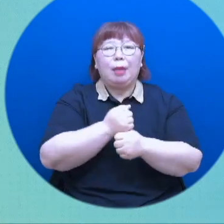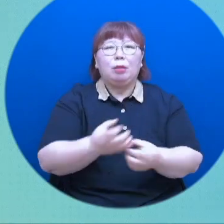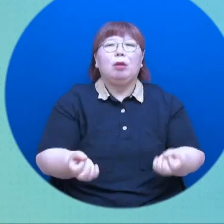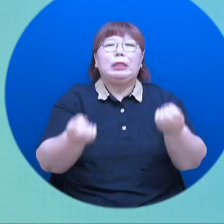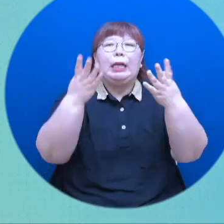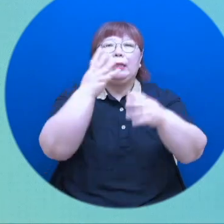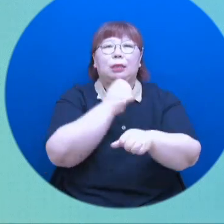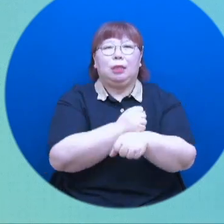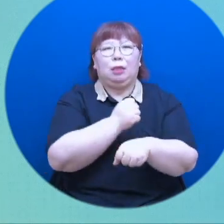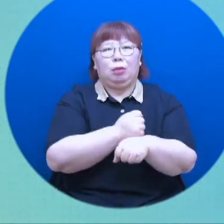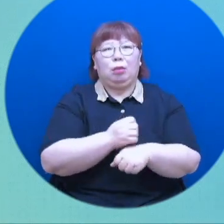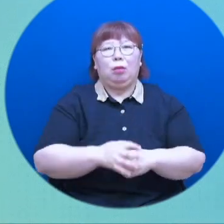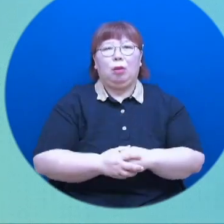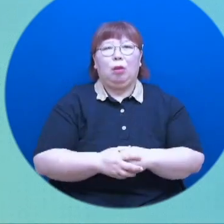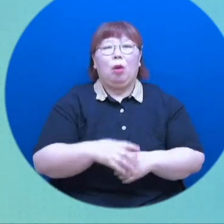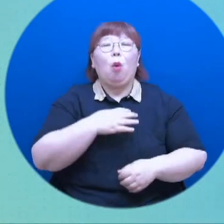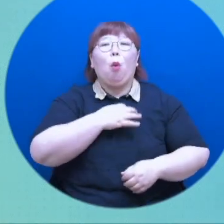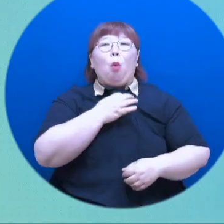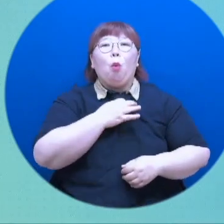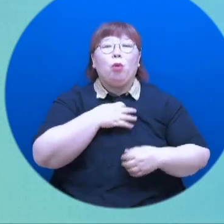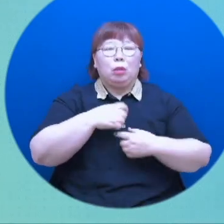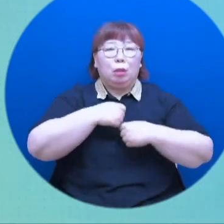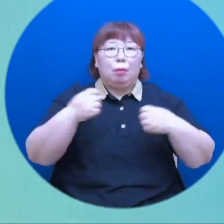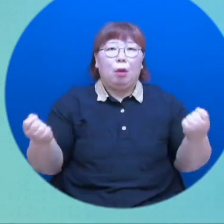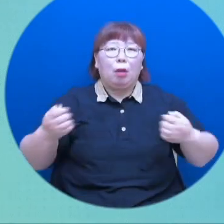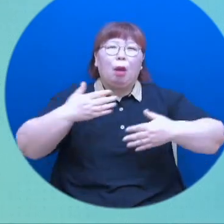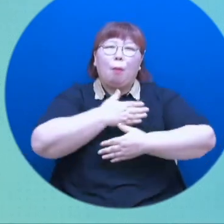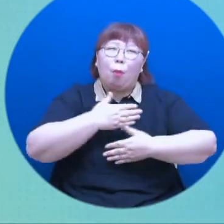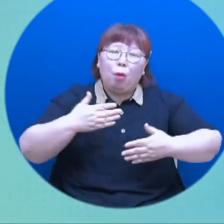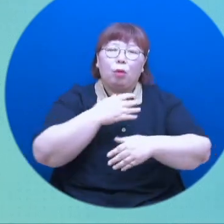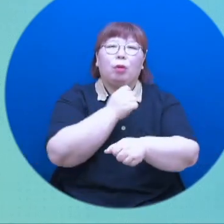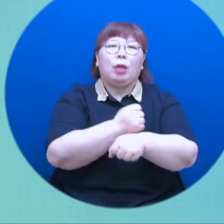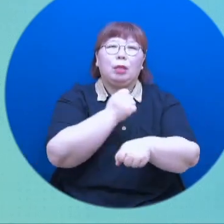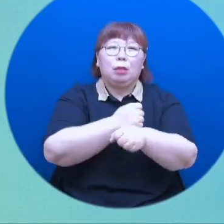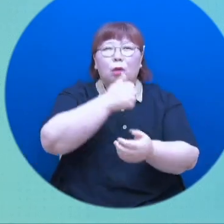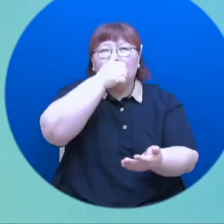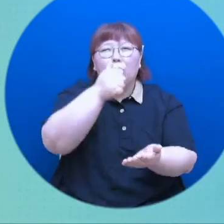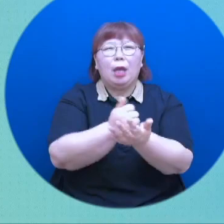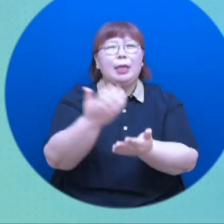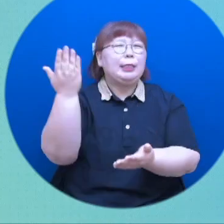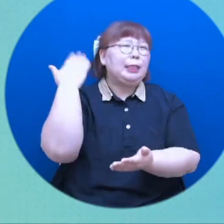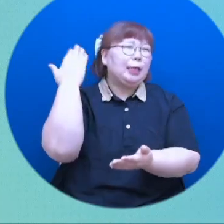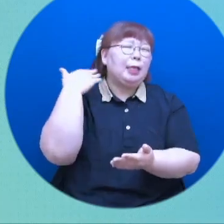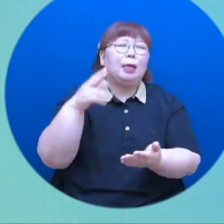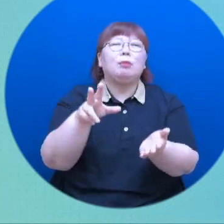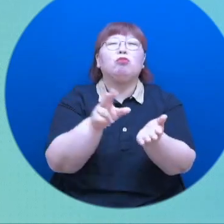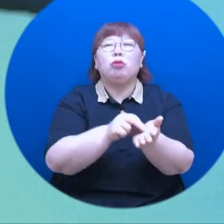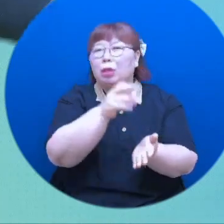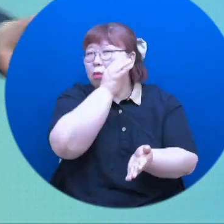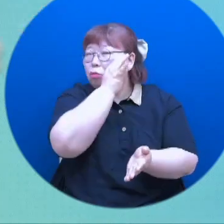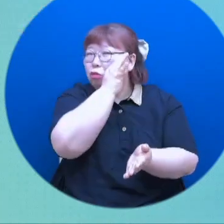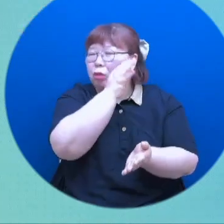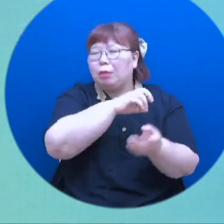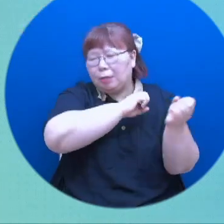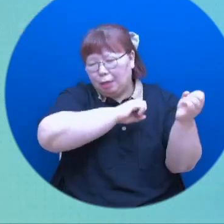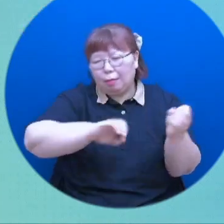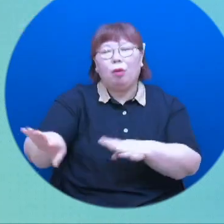뜻입니까? 옷을 벗겨 목욕을 시키다. 지난날의 허물, 지난날의 아픔, 지난날의 부끄러움을